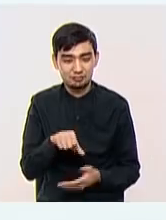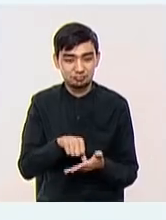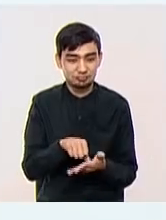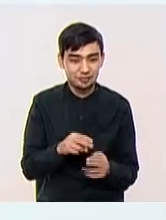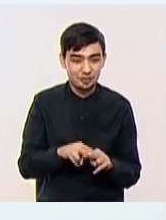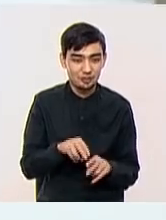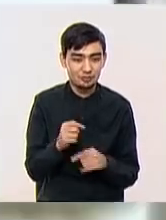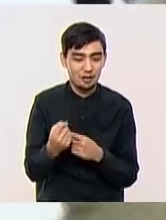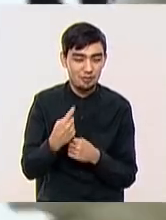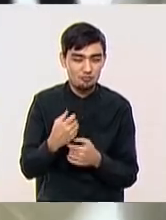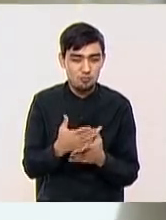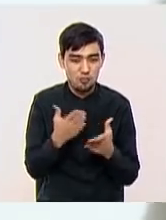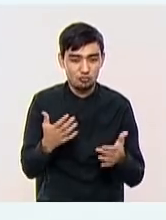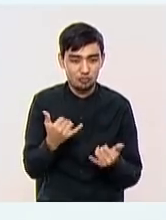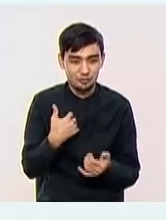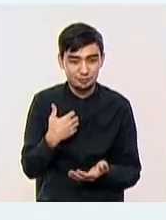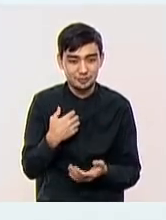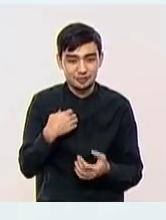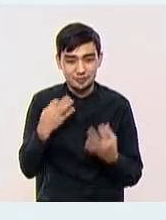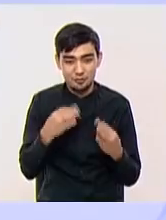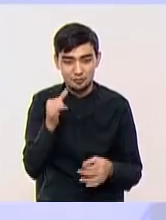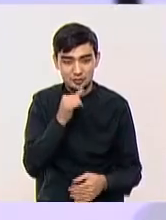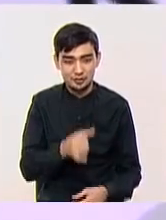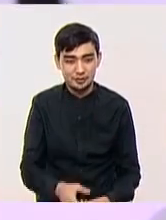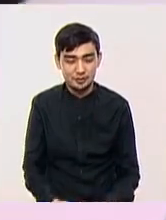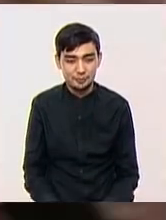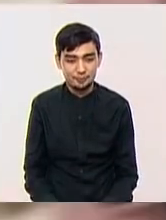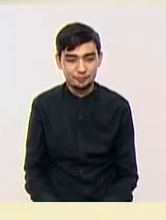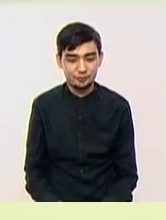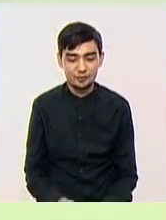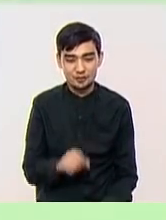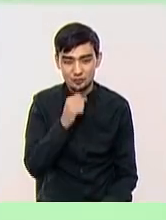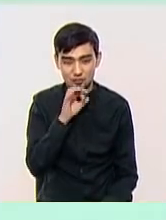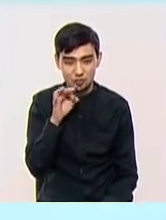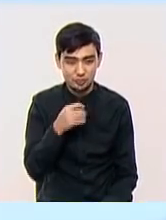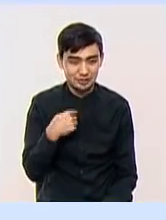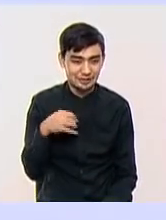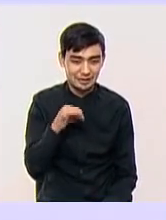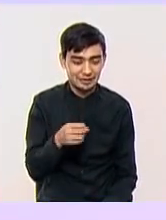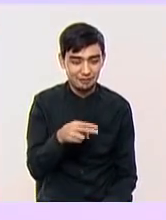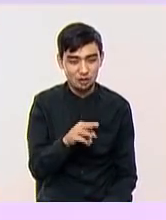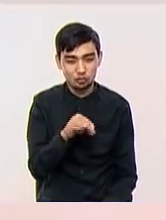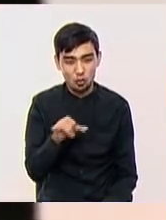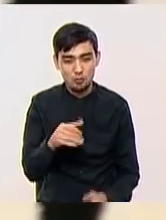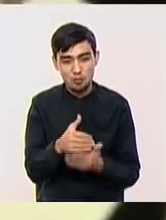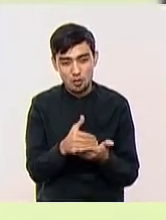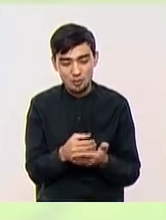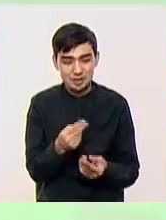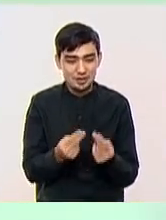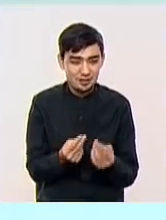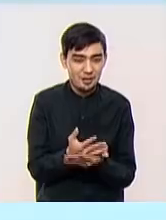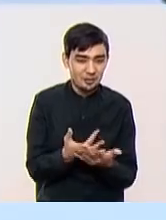ол тапсырыстан қолы босамай жатқанын айтады. Аяз Ата рөлін ойнау өте қызықты. Балдарға шоу программа бар, ойындар